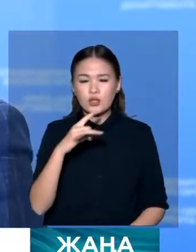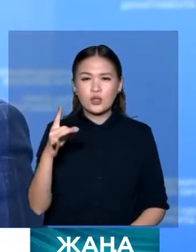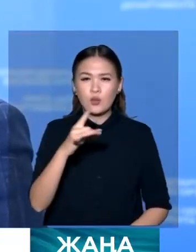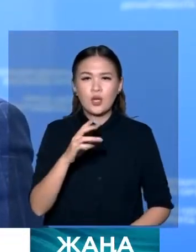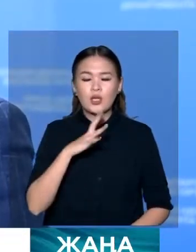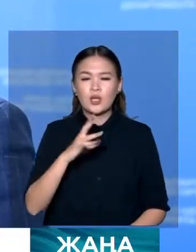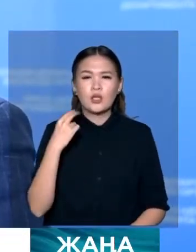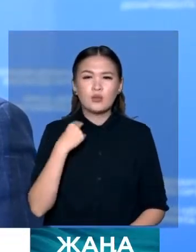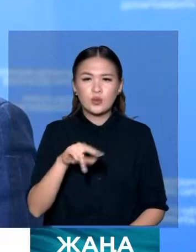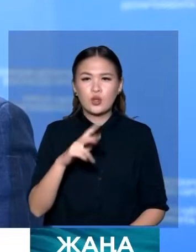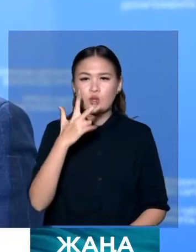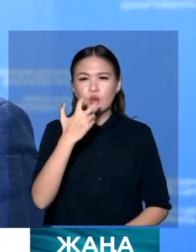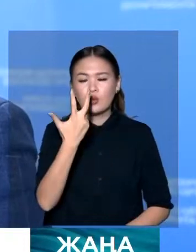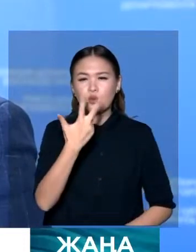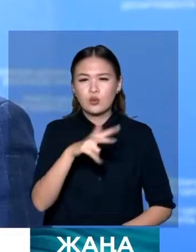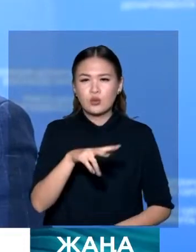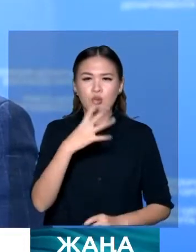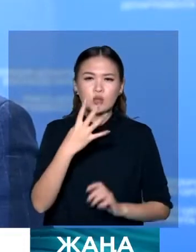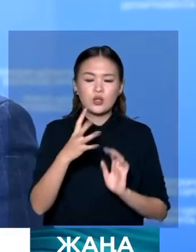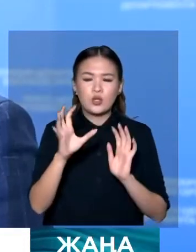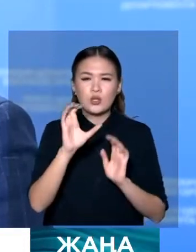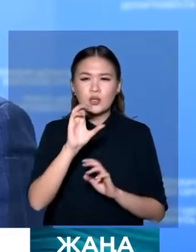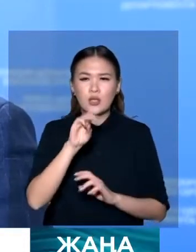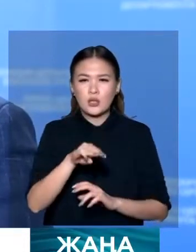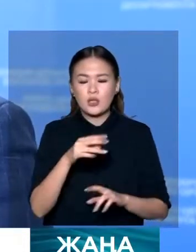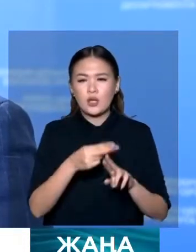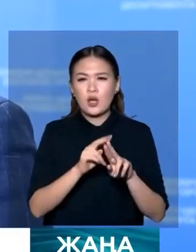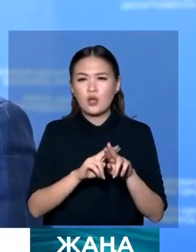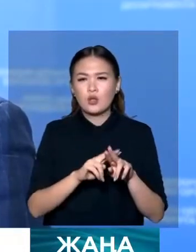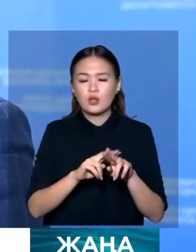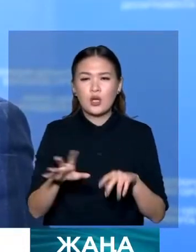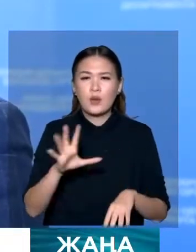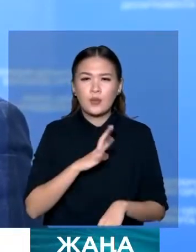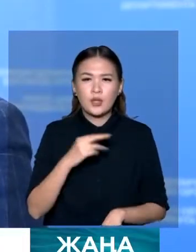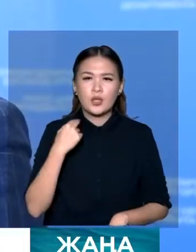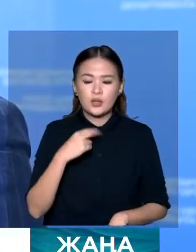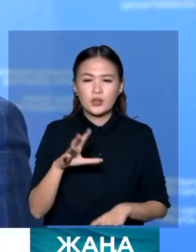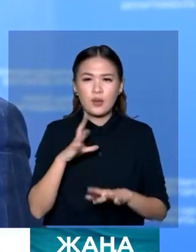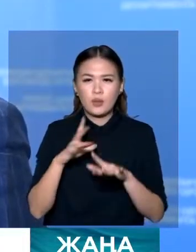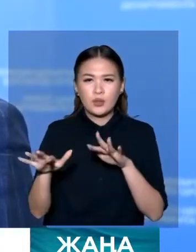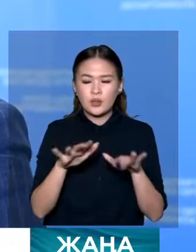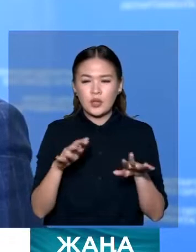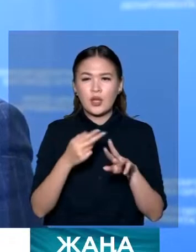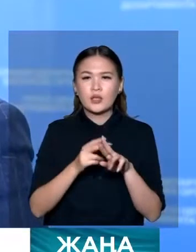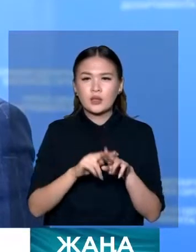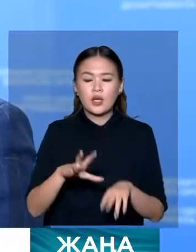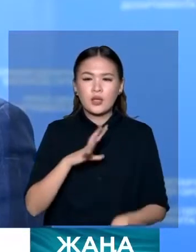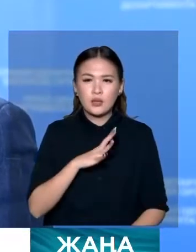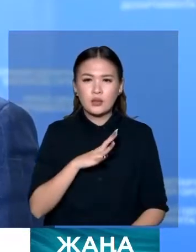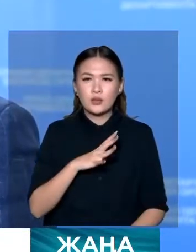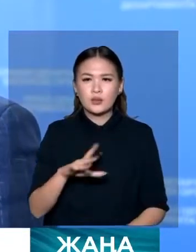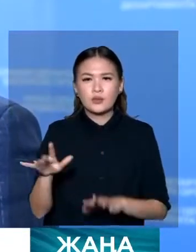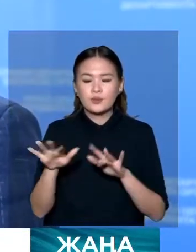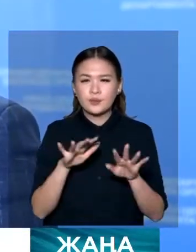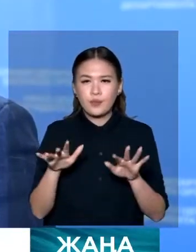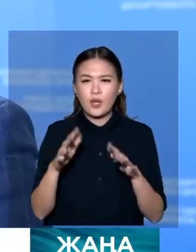қылмыстық кодексінің 334-ші бабы 3-ші тармағы бойынша қылмыстық іс қозғалды. Бұл қылмыстық